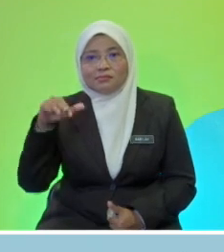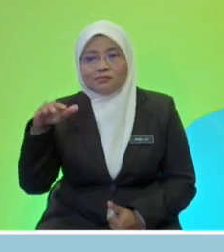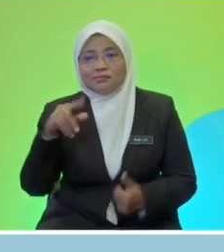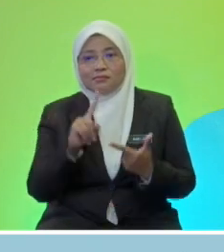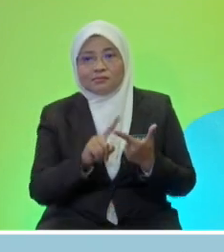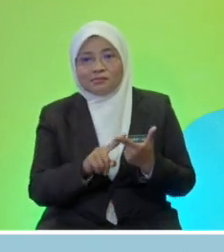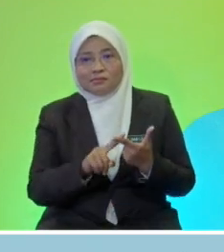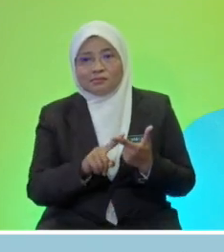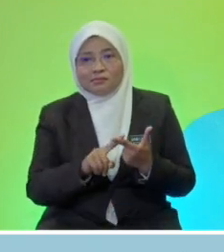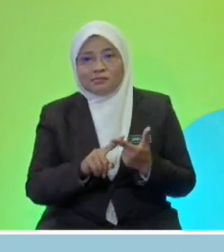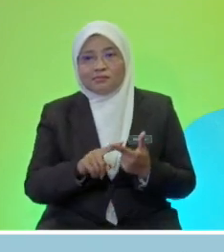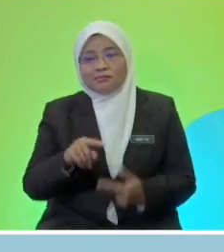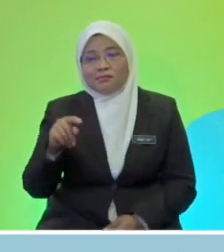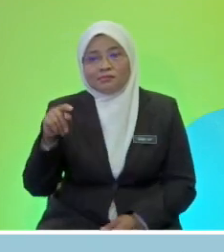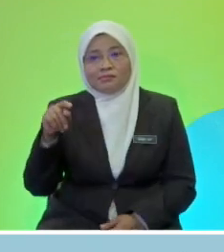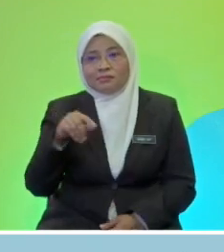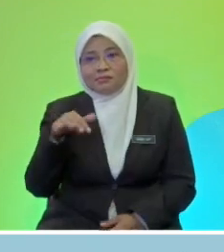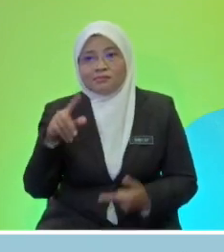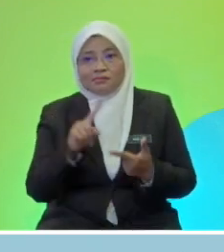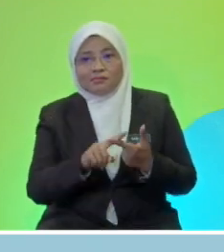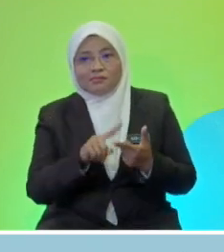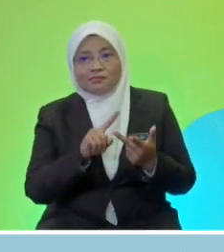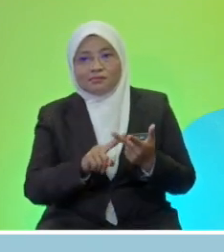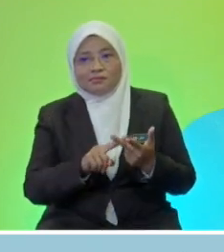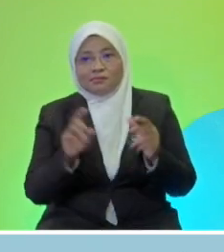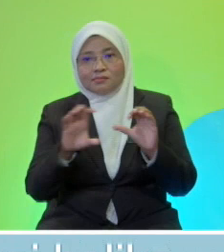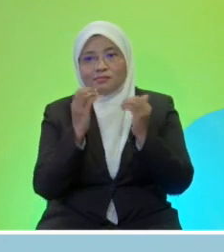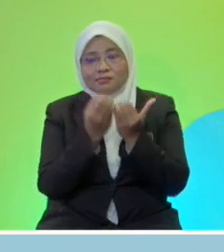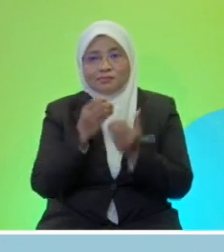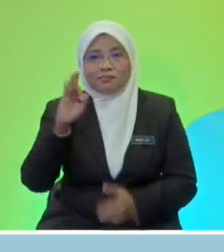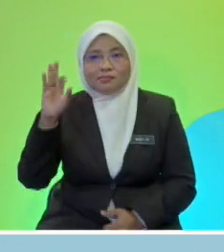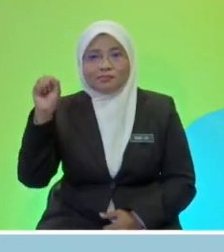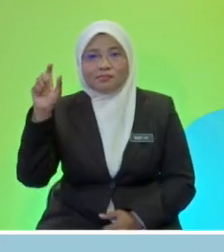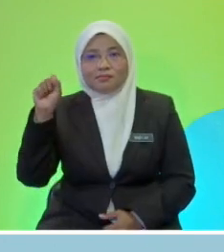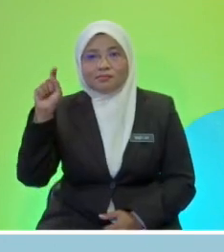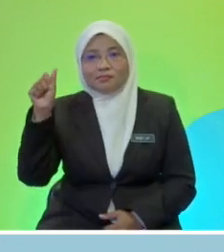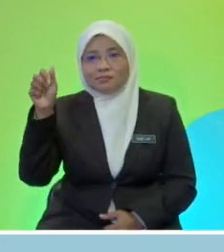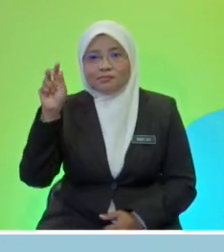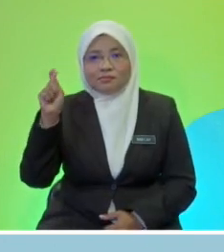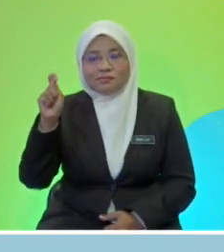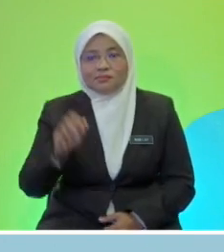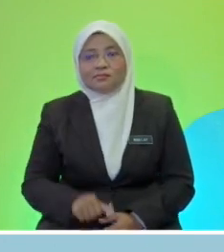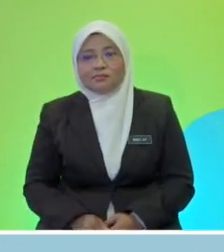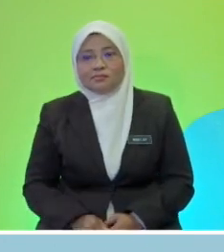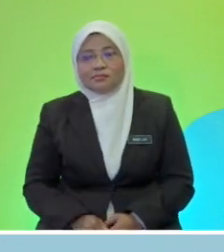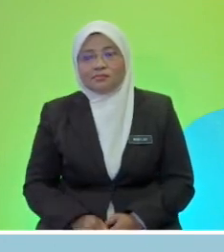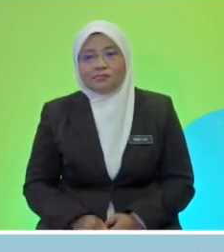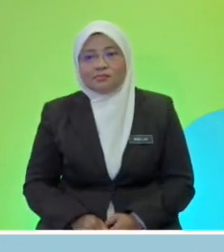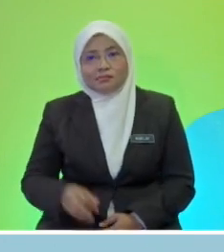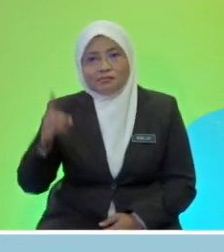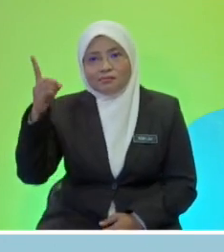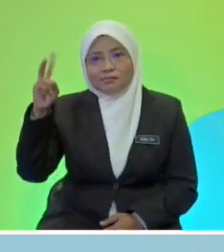nitrogen dan kumpulan fosfat oke oke Dan untuk DNI ini juga terdiri dari dua